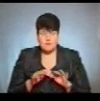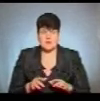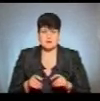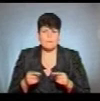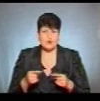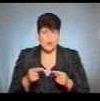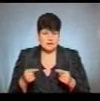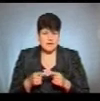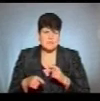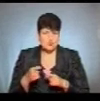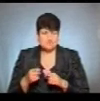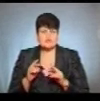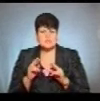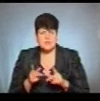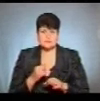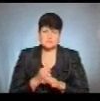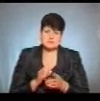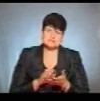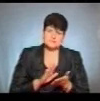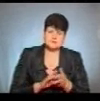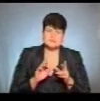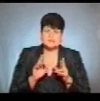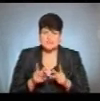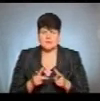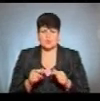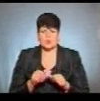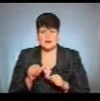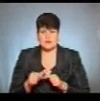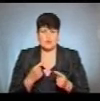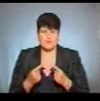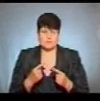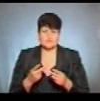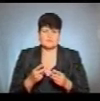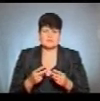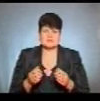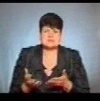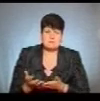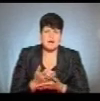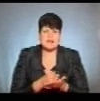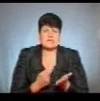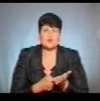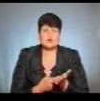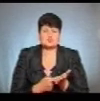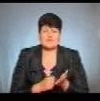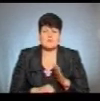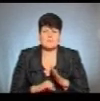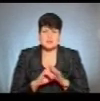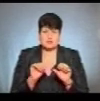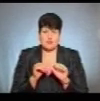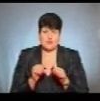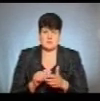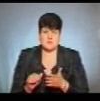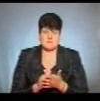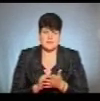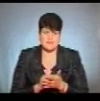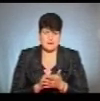порушення обговорюємо, як кваліфікувати, як фіксувати. Окремо слідчими говоримо про специфіку збирання доказової бази, про оформлення належних